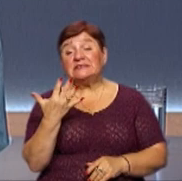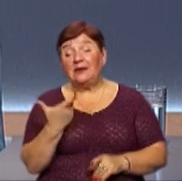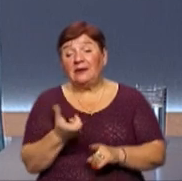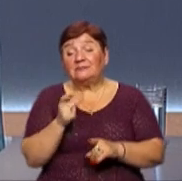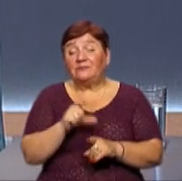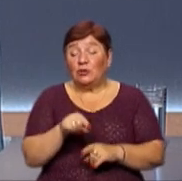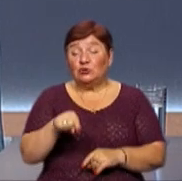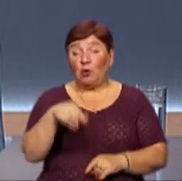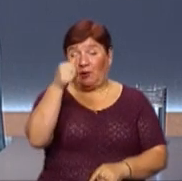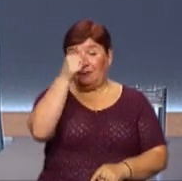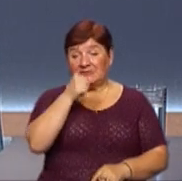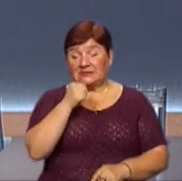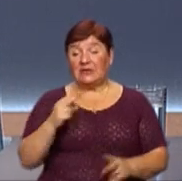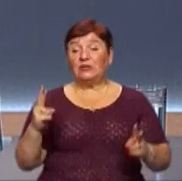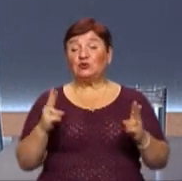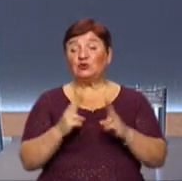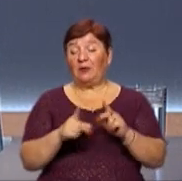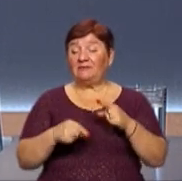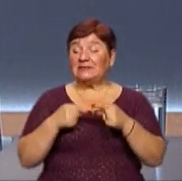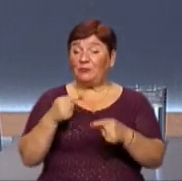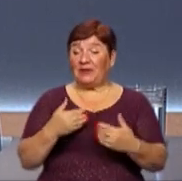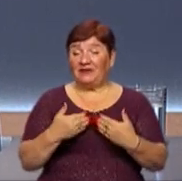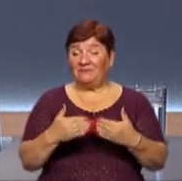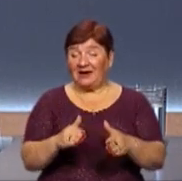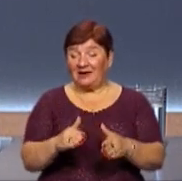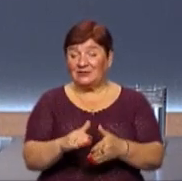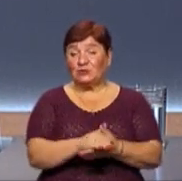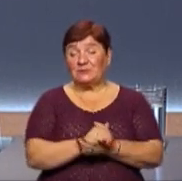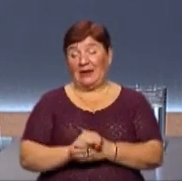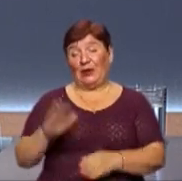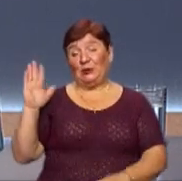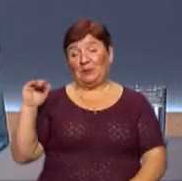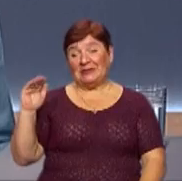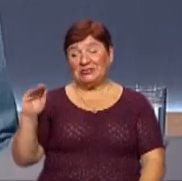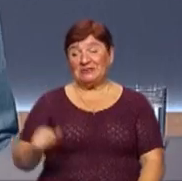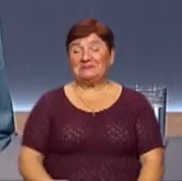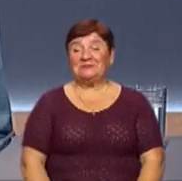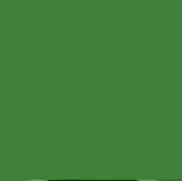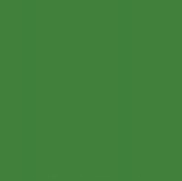підвищать виплати вже цього місяця. Зустрінемось в наступних ефірах Суспільного. До побачення.